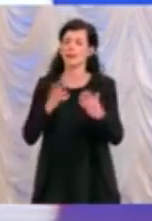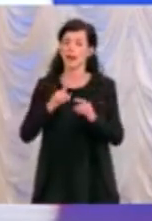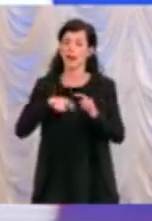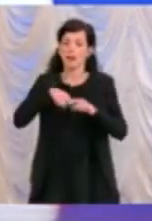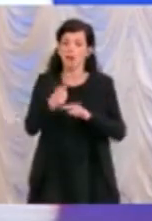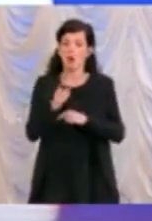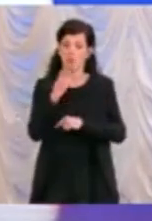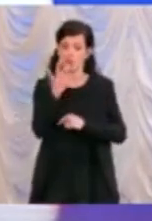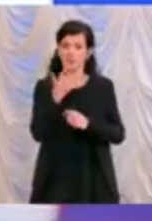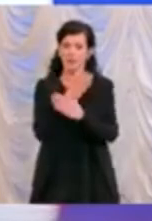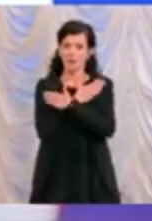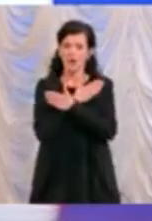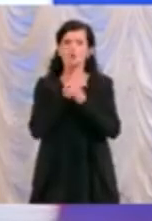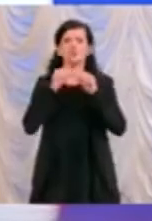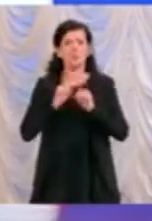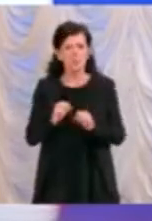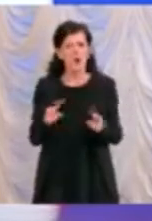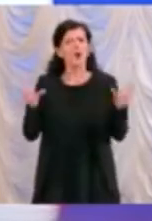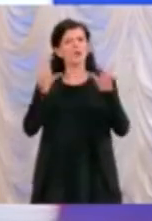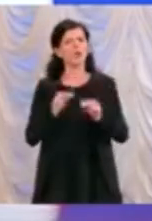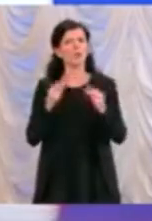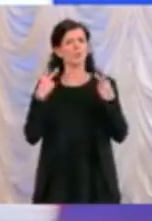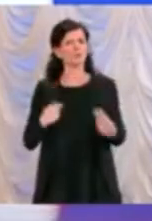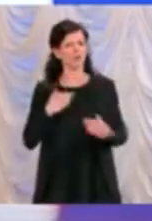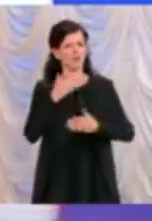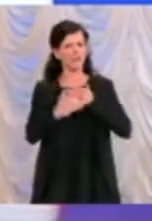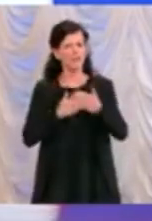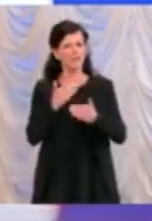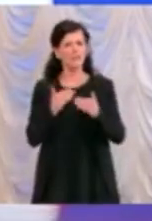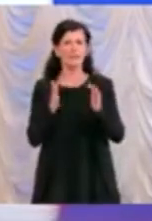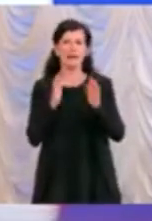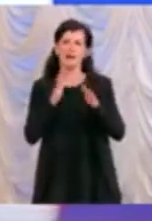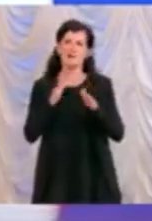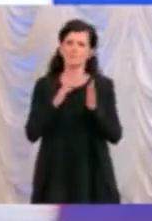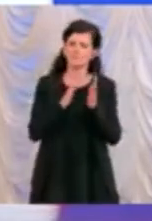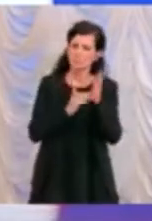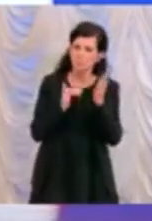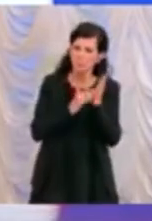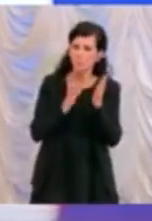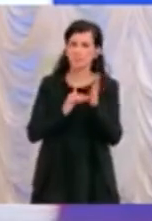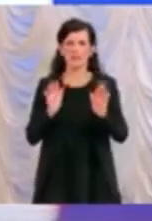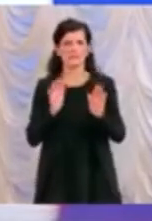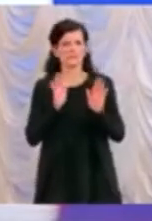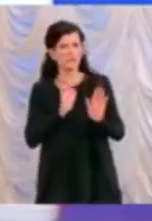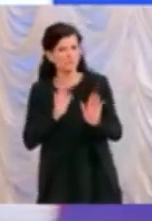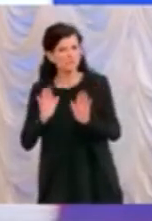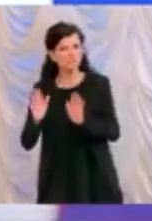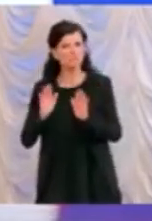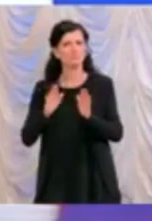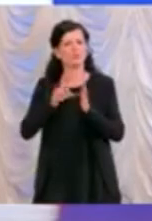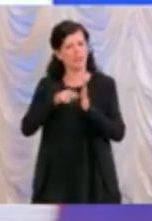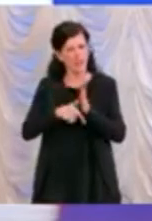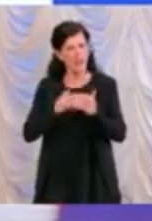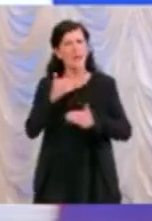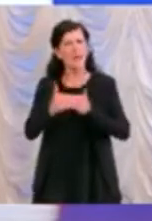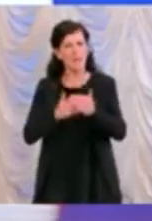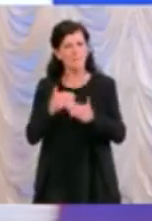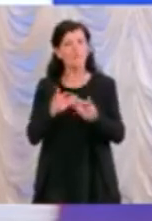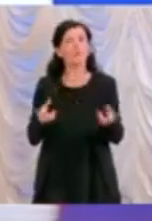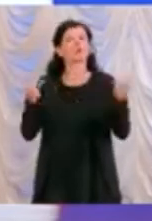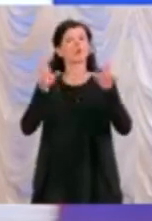con cautela con qualche gradualità ma ripartire dipenderà